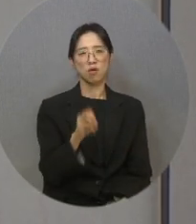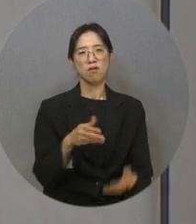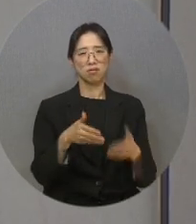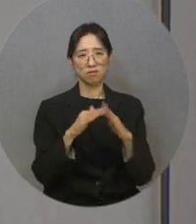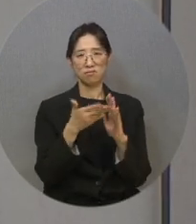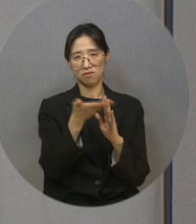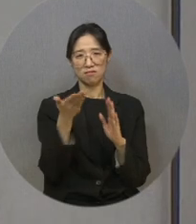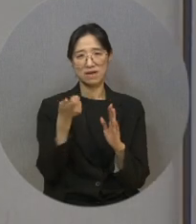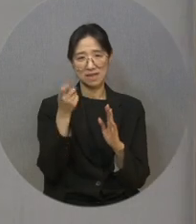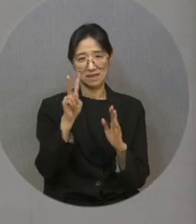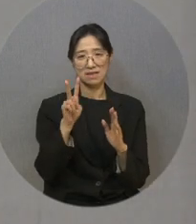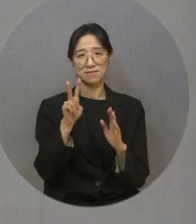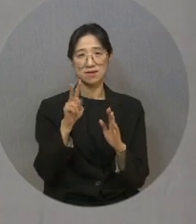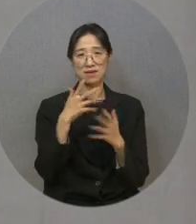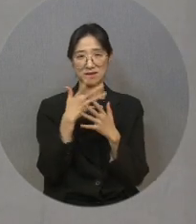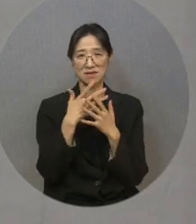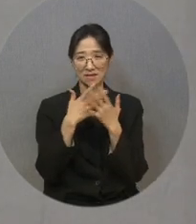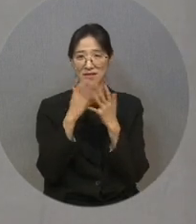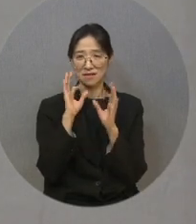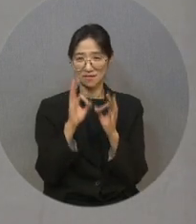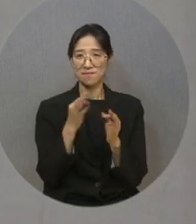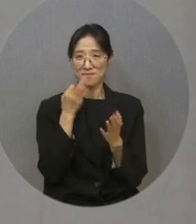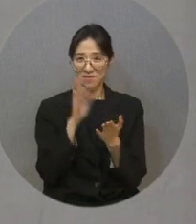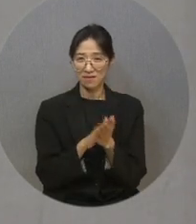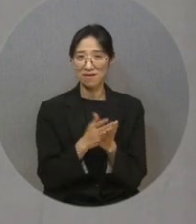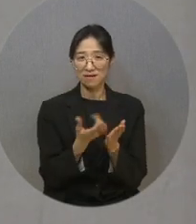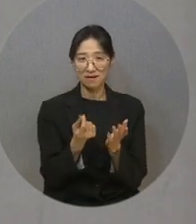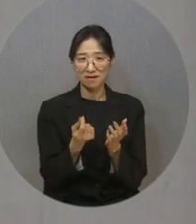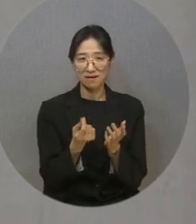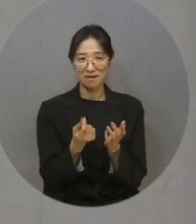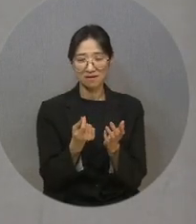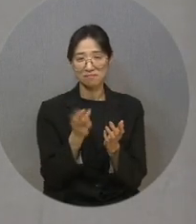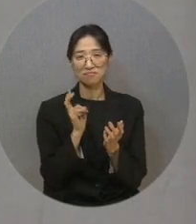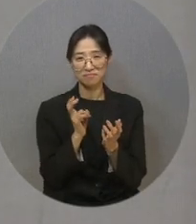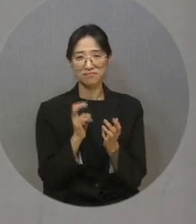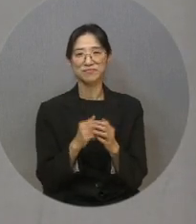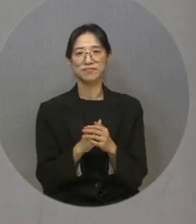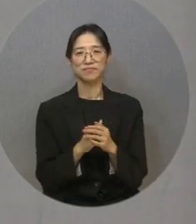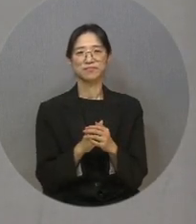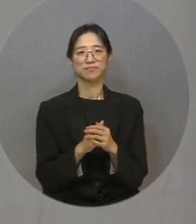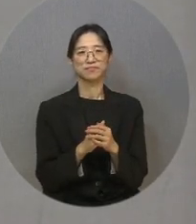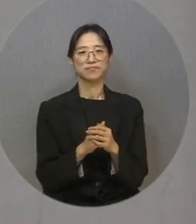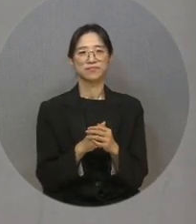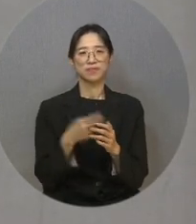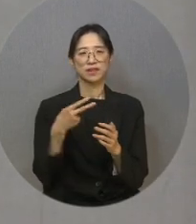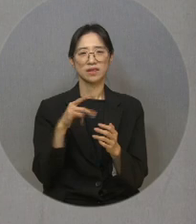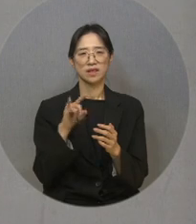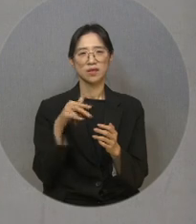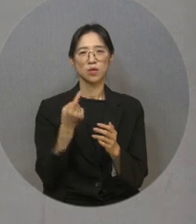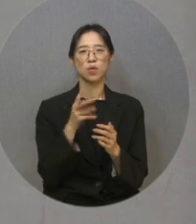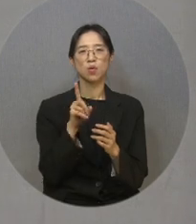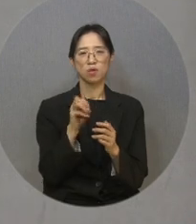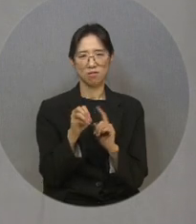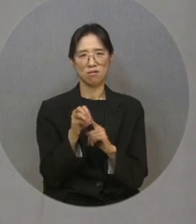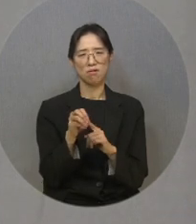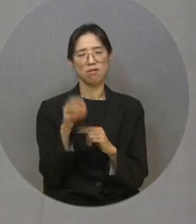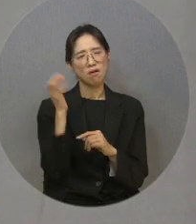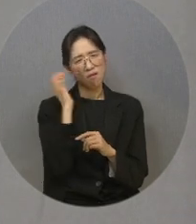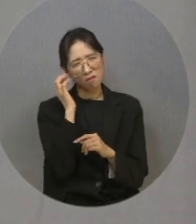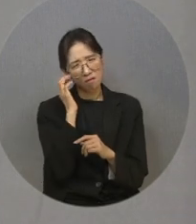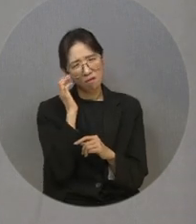여러분들 TV에서 대조영 많이 봤죠? 안 보신 분이 있습니까? 아마 없을 겁니다. 그 대조영이 그 고생을